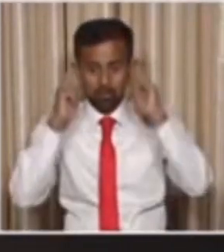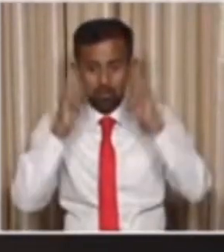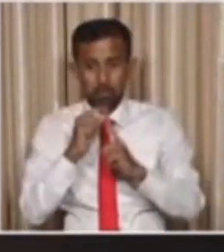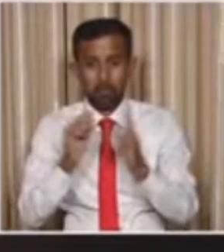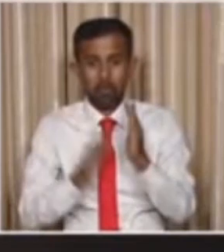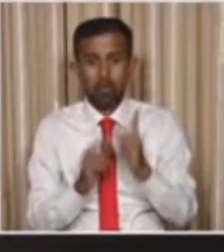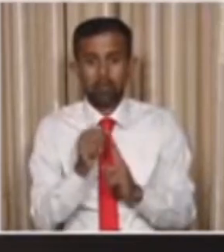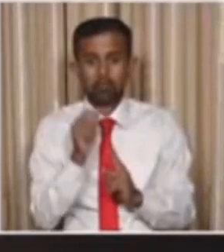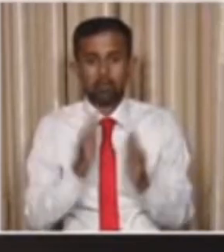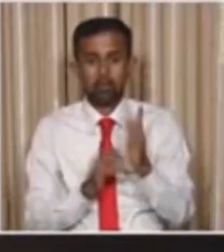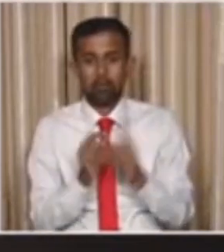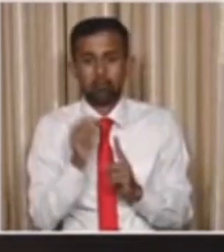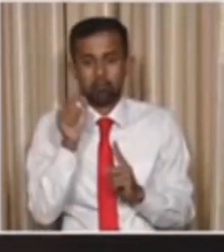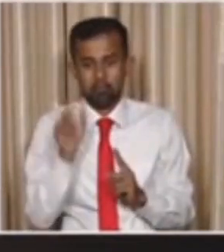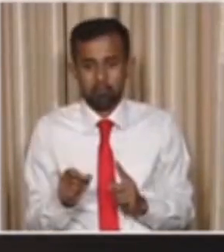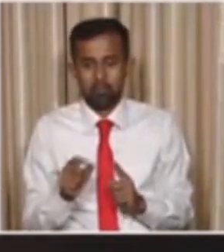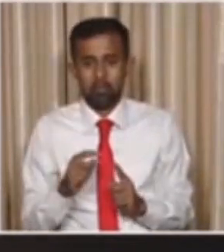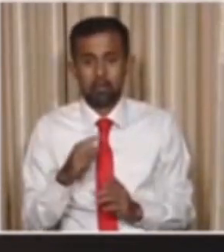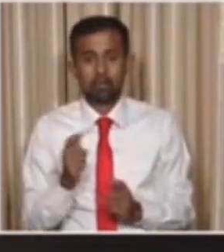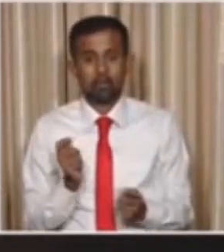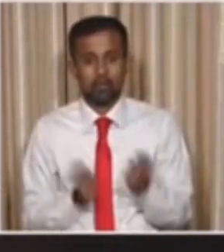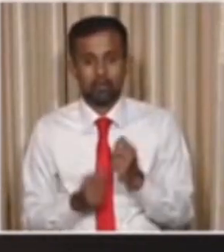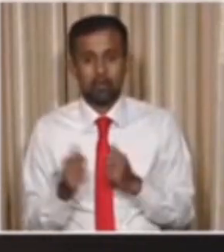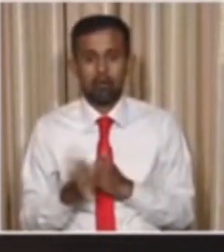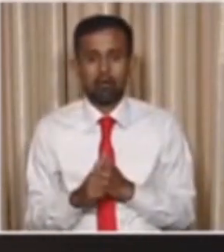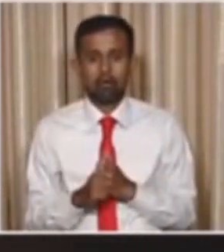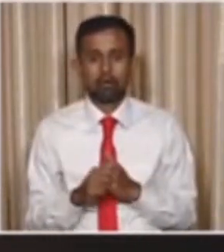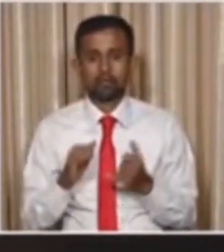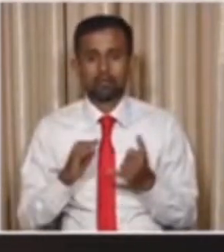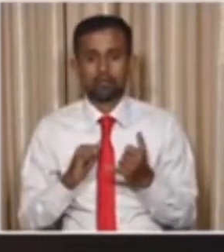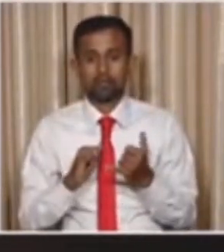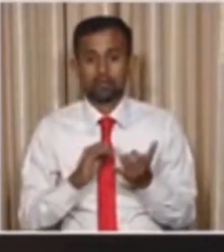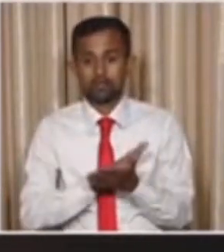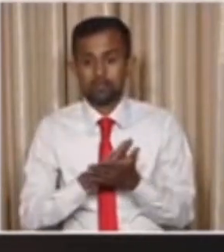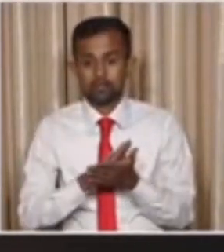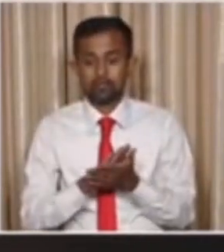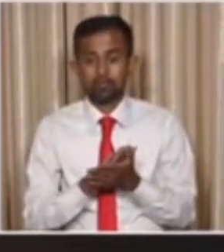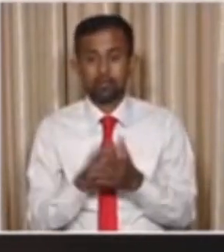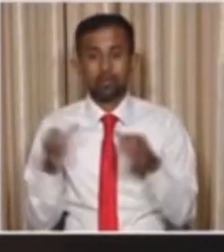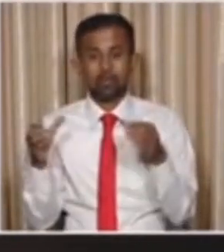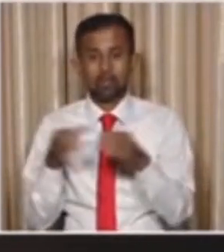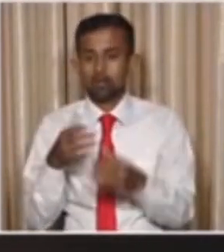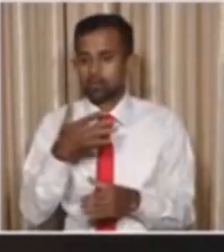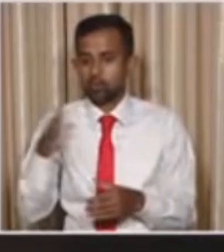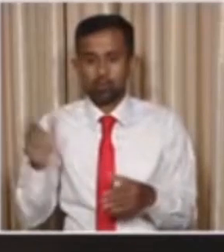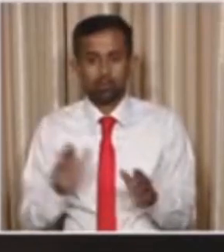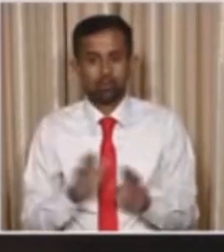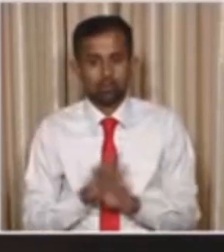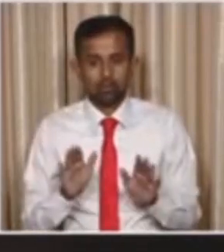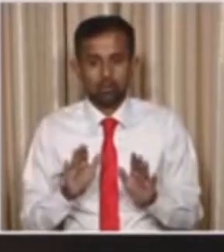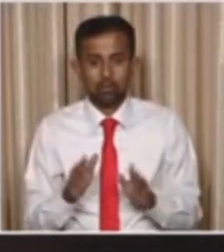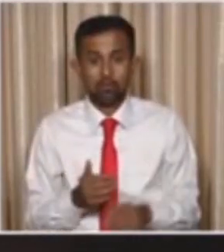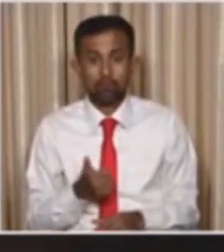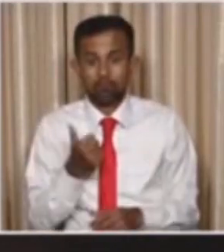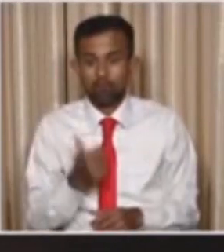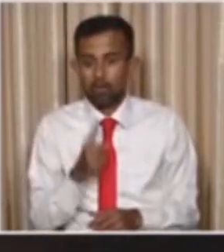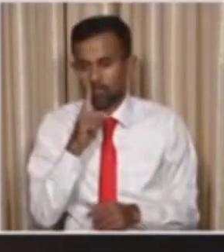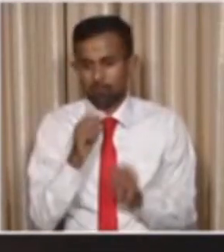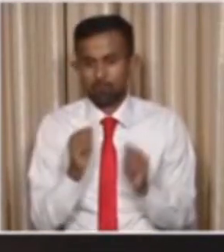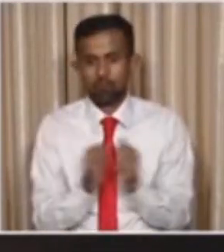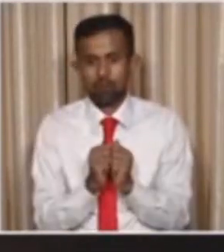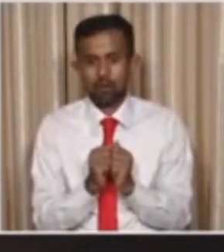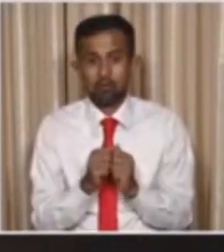වගේම ඇමතිවරුන්ගෙන් මේ රටේ ක්‍රිකට් හදන්න සම්මිසිල්ලා එක්ක මේ කල්ලිය එලවනට වඩා වැදගත් කාර්යභාරයක් තියෙන